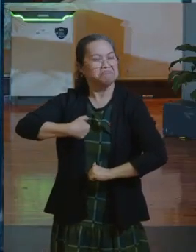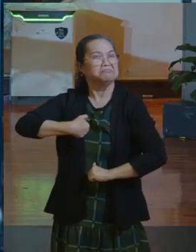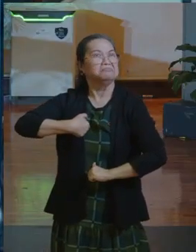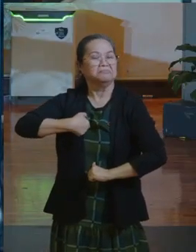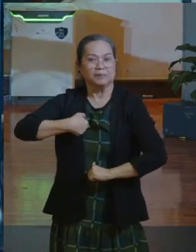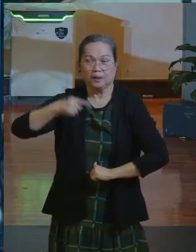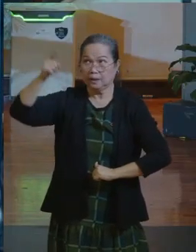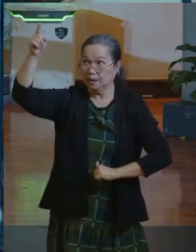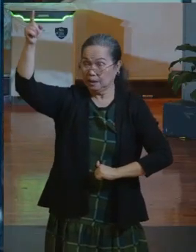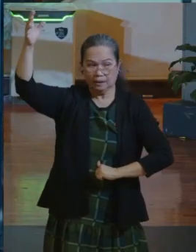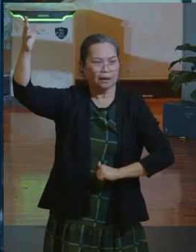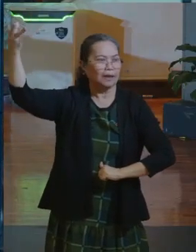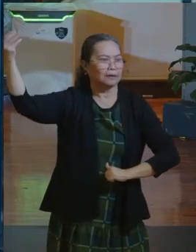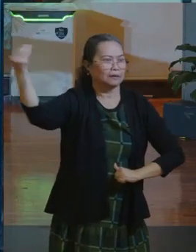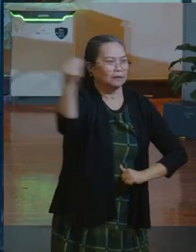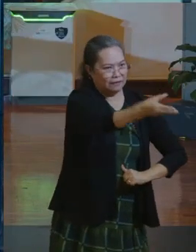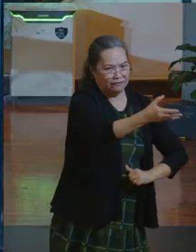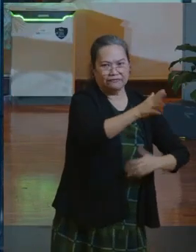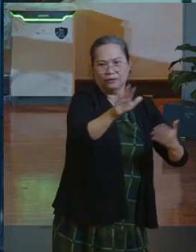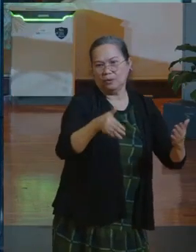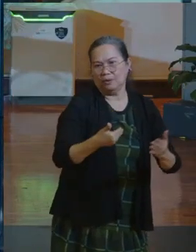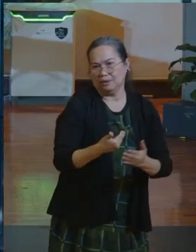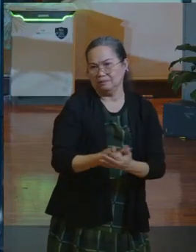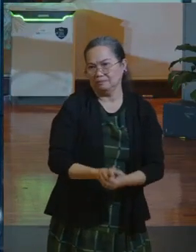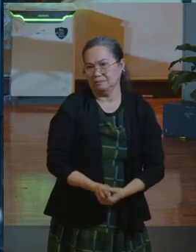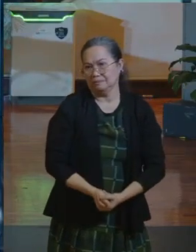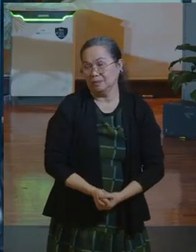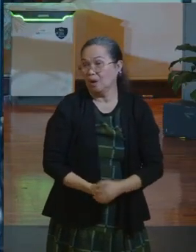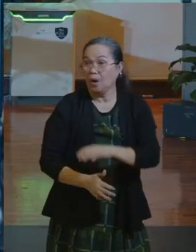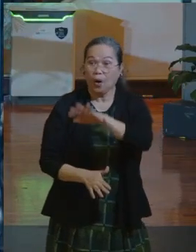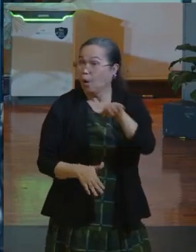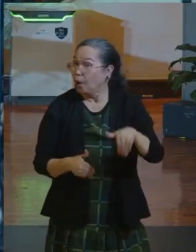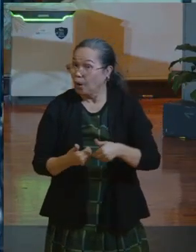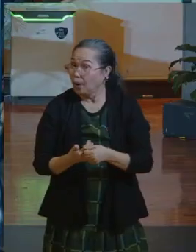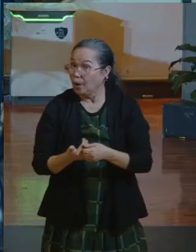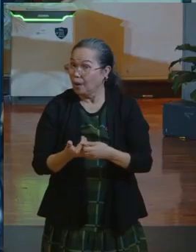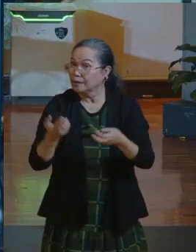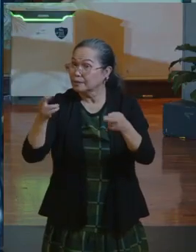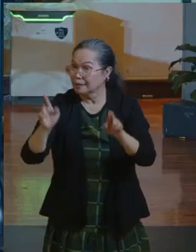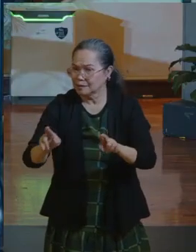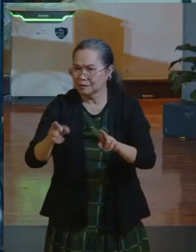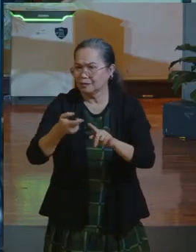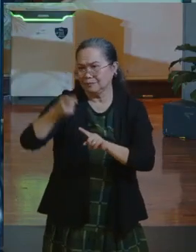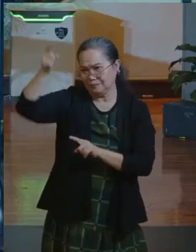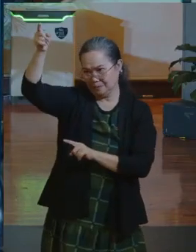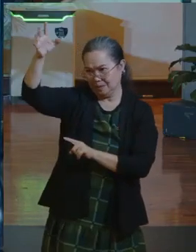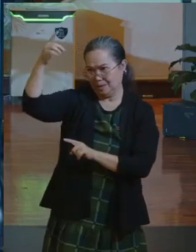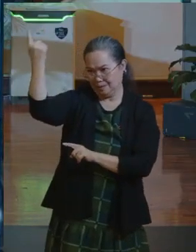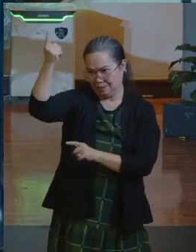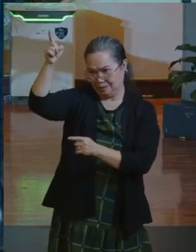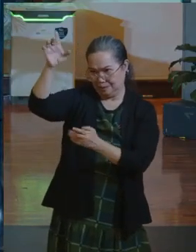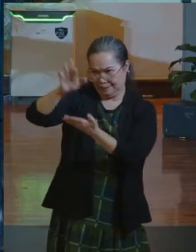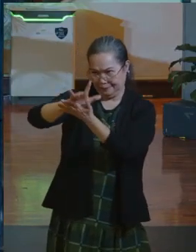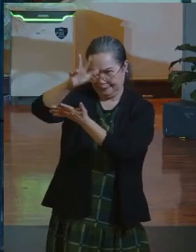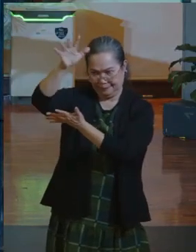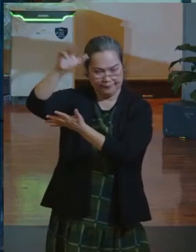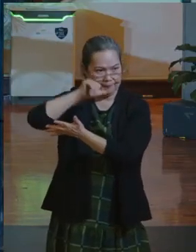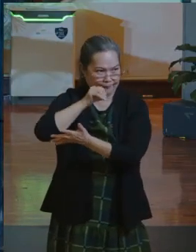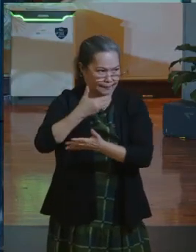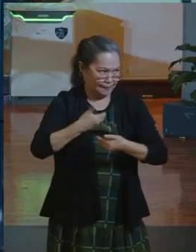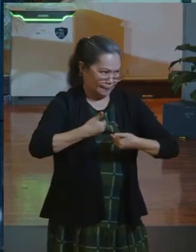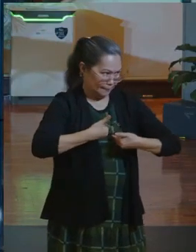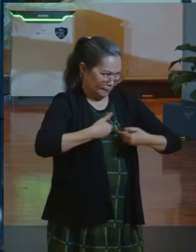God. Parang lano resulta ay mapasa Diyos lano mapapuri at hindi sa kanila.